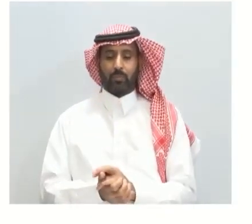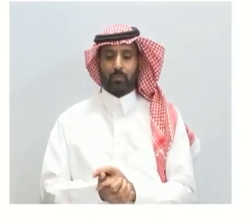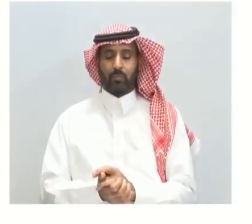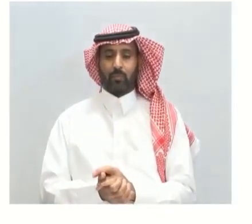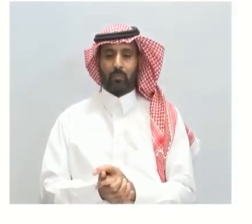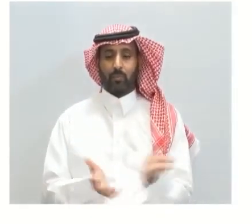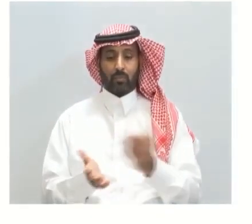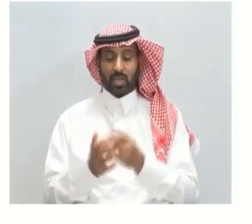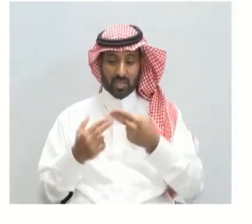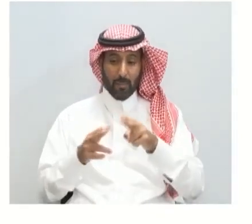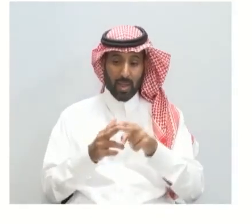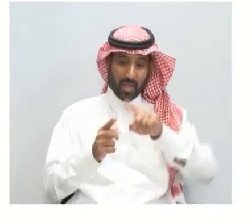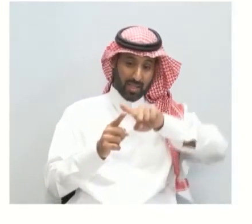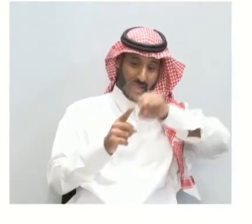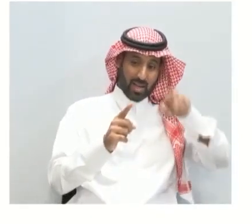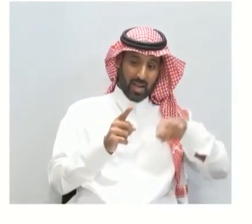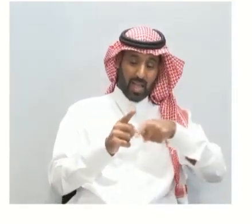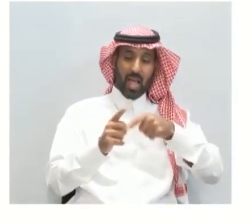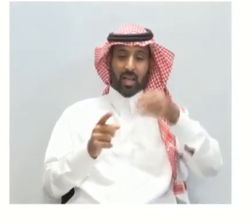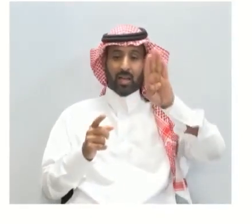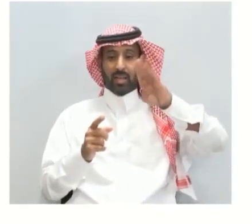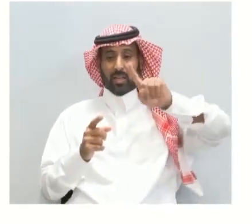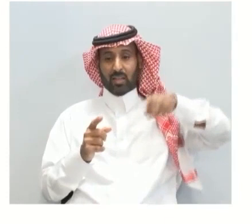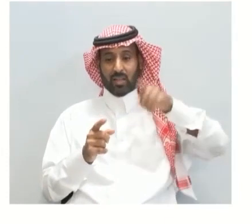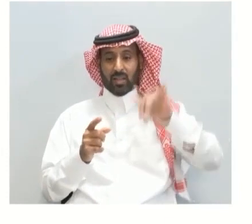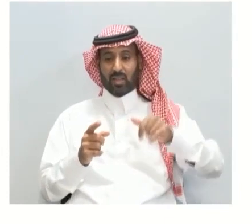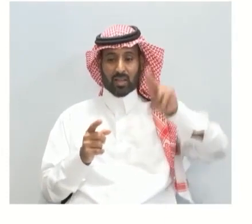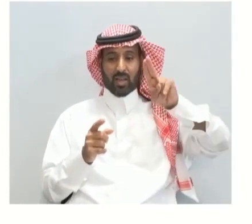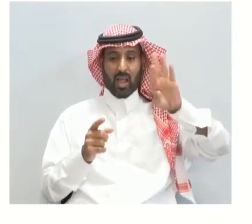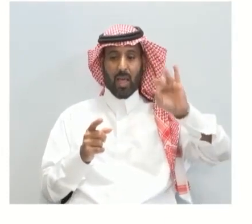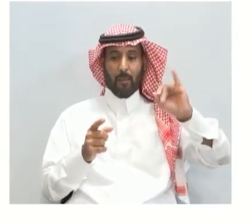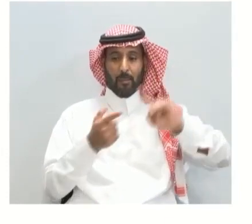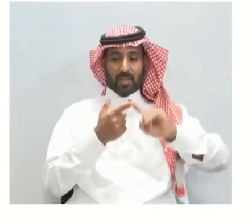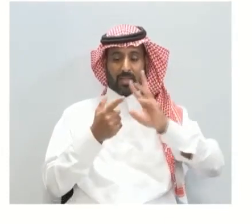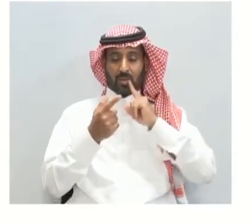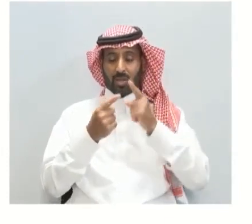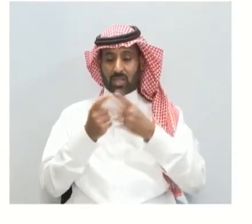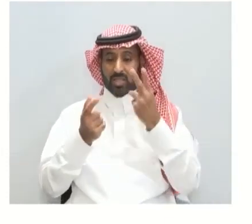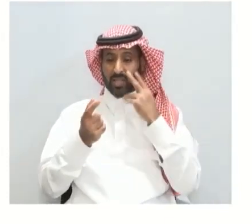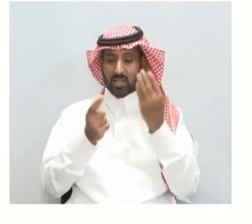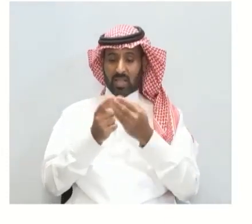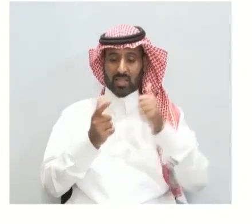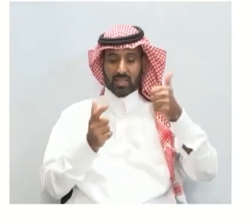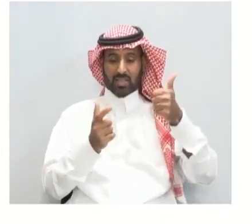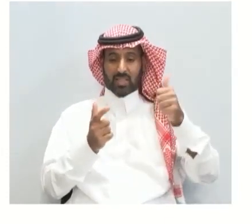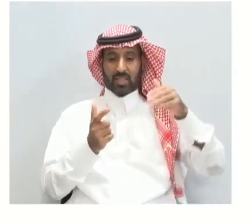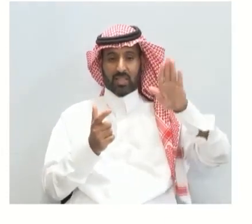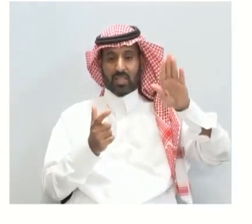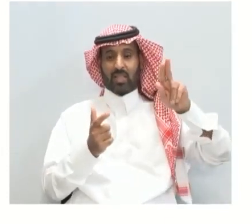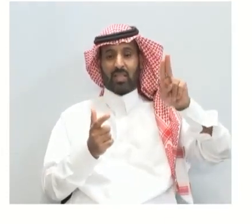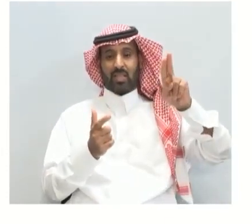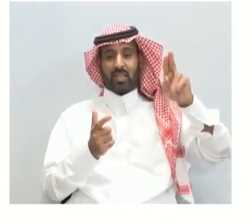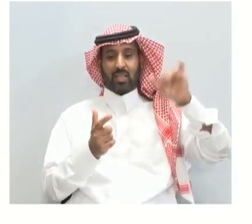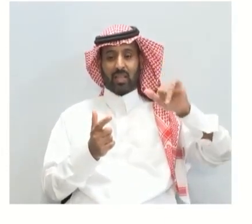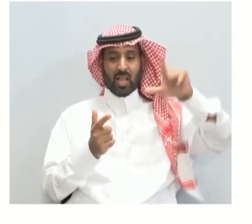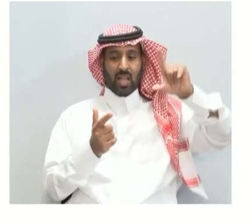تبدا حلقه كربس بارتباط ستيل كو اي مع مركب رباعي الكربون ليتكون مركب سداسي